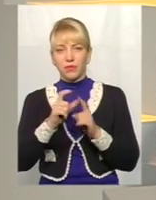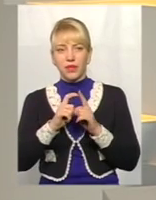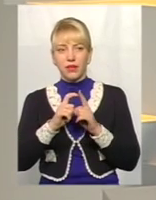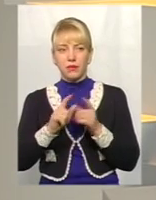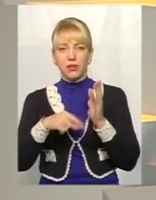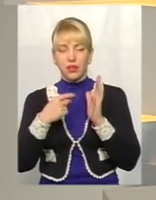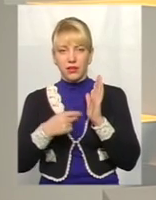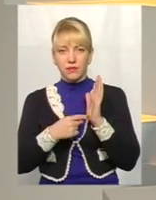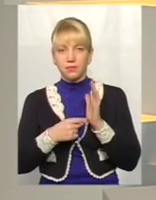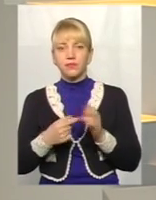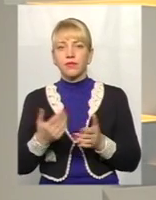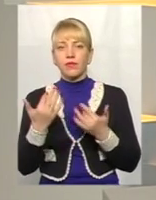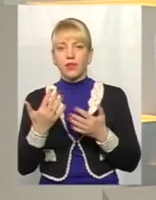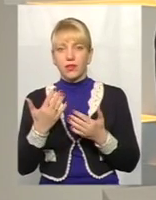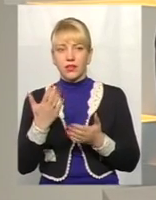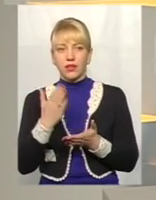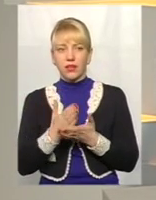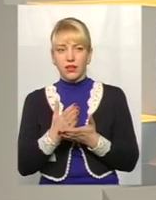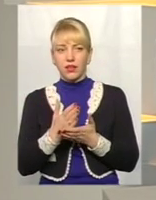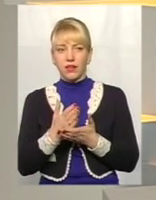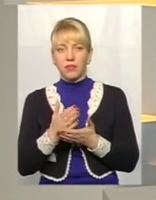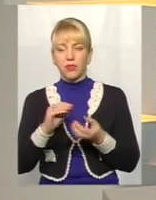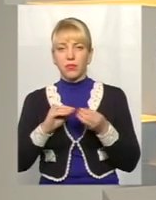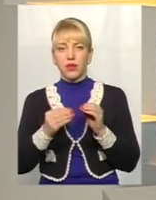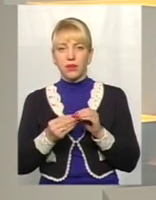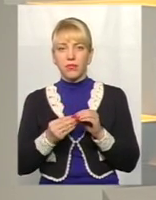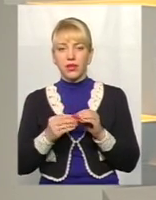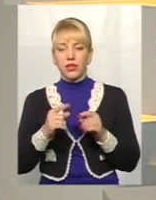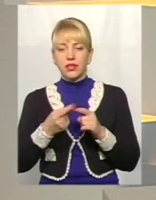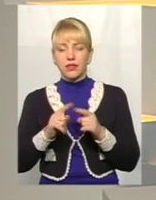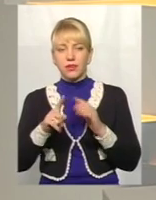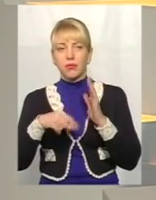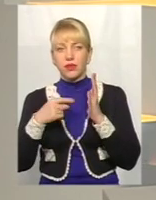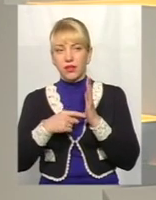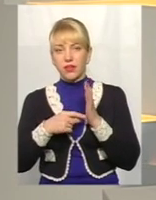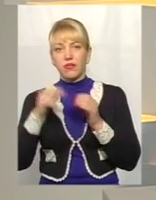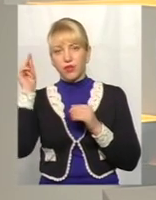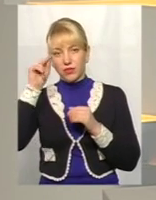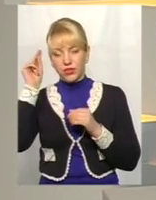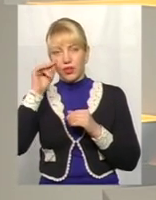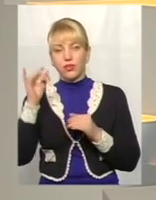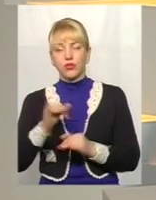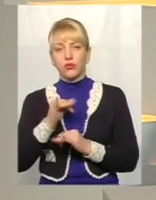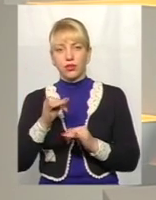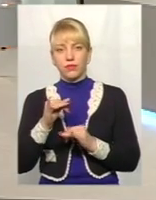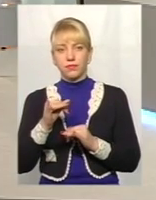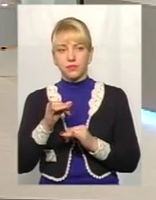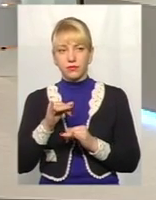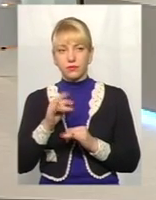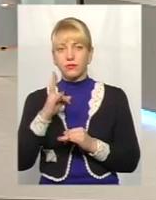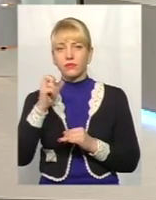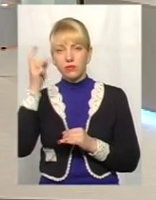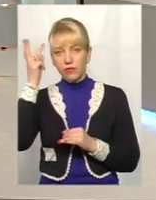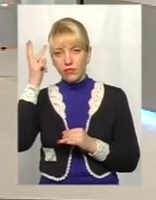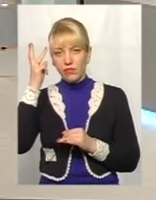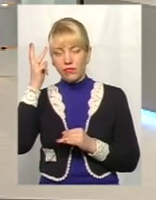Скажіть, будь ласка, наскільки взагалі є, наскільки проблемним є питання вивчення історії на